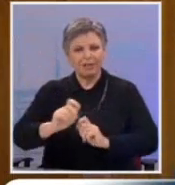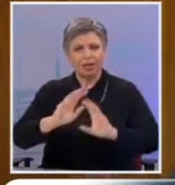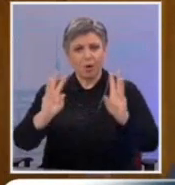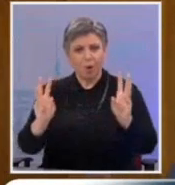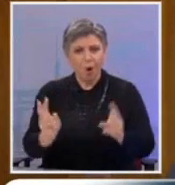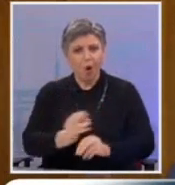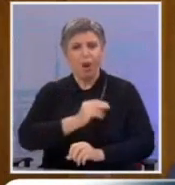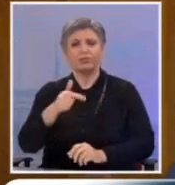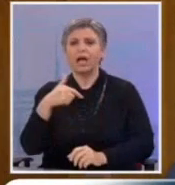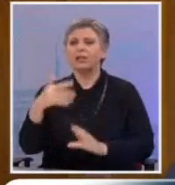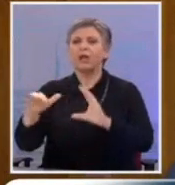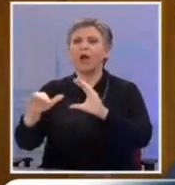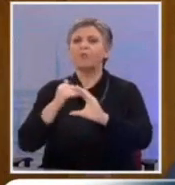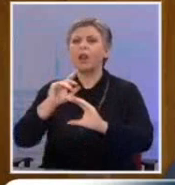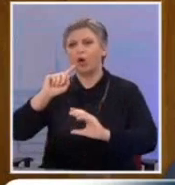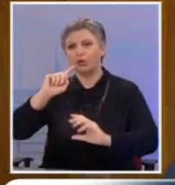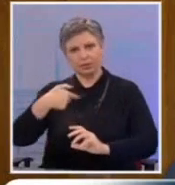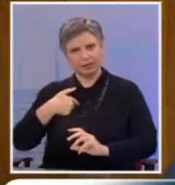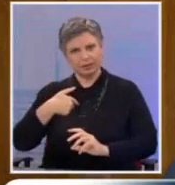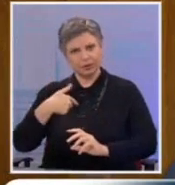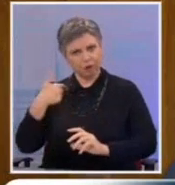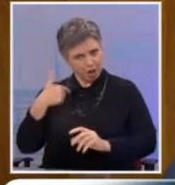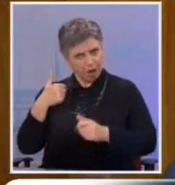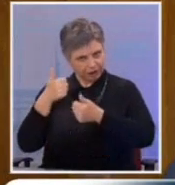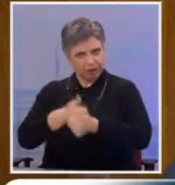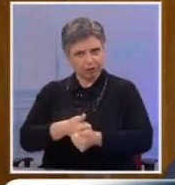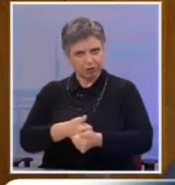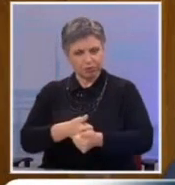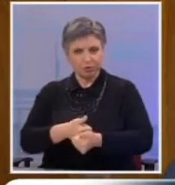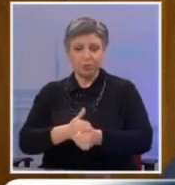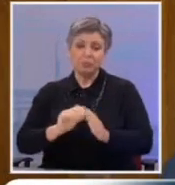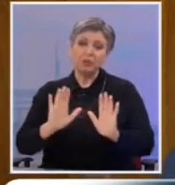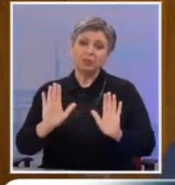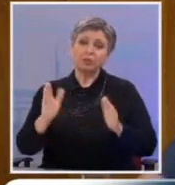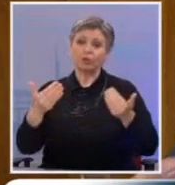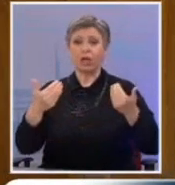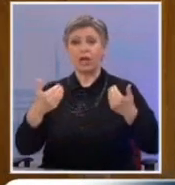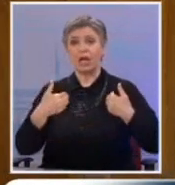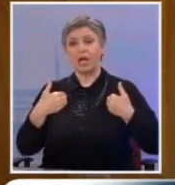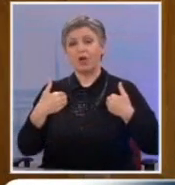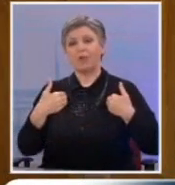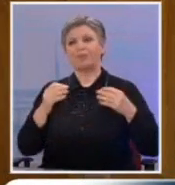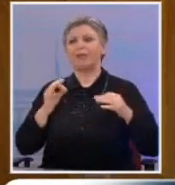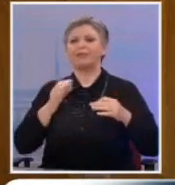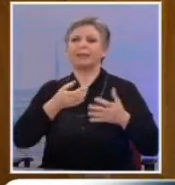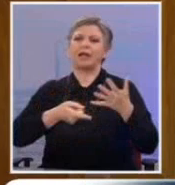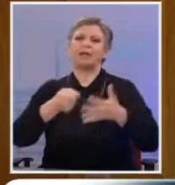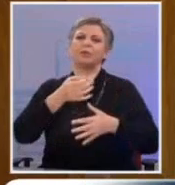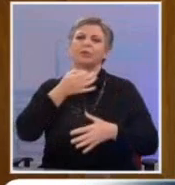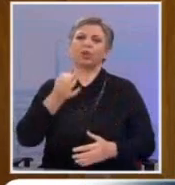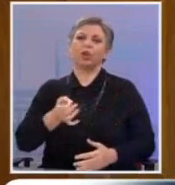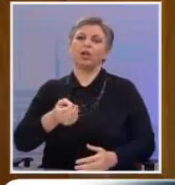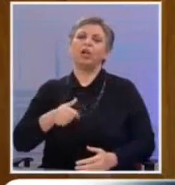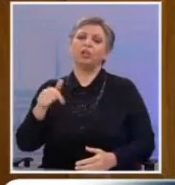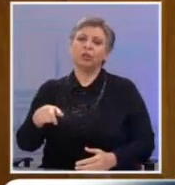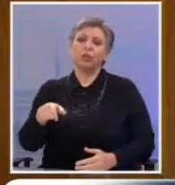εξαγγέλλονται δια των emails, τότε εγώ θα έλεγα με κάποια δόση υπερβολής ότι ίσως αυτός ο βουλευτής νομιμοποιείται